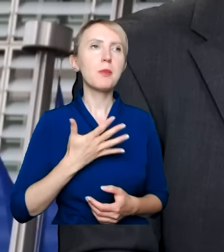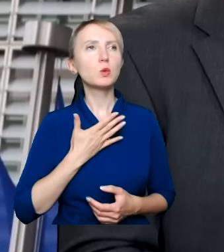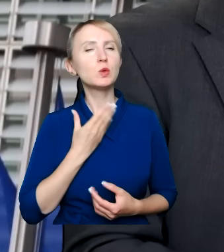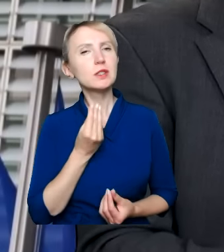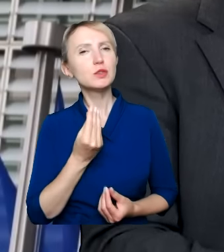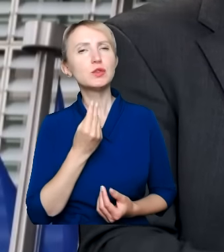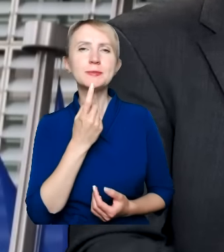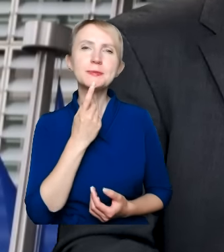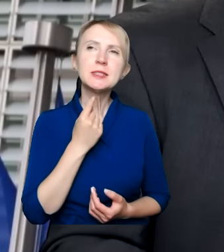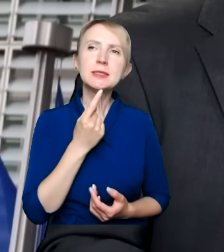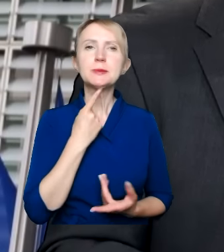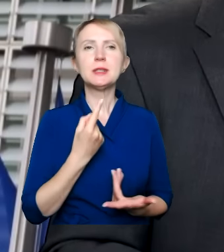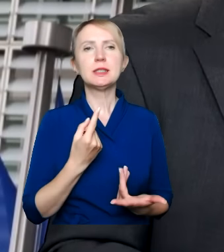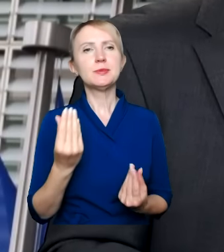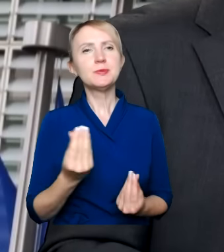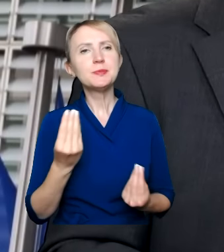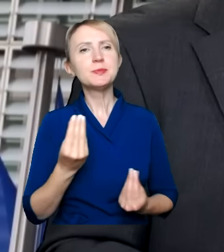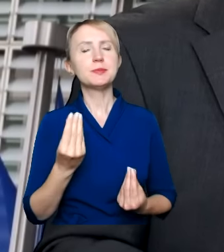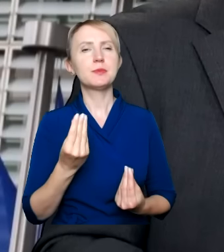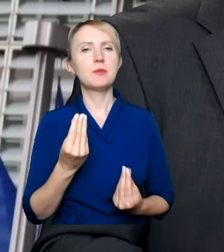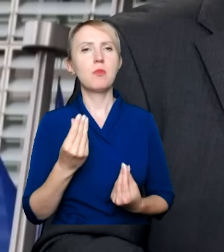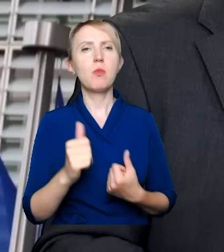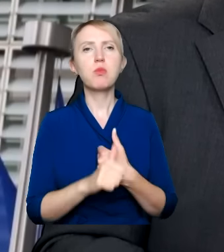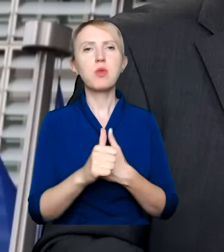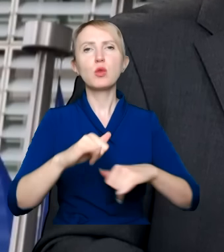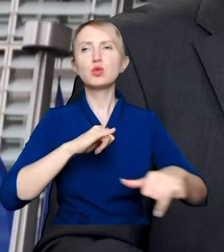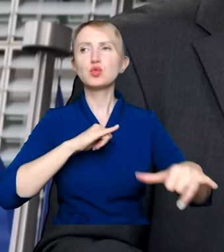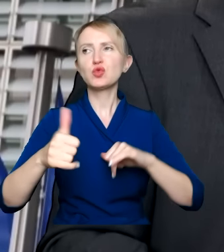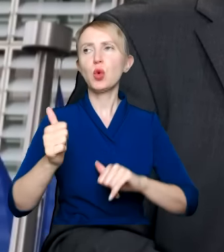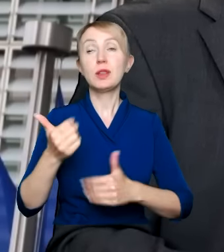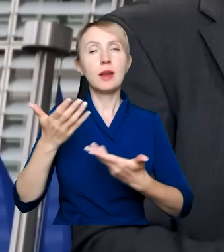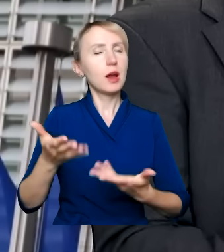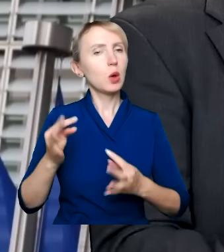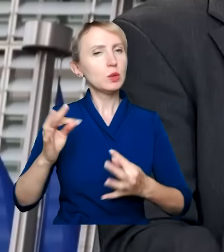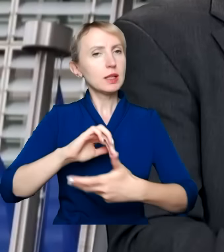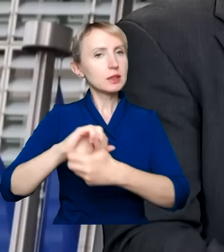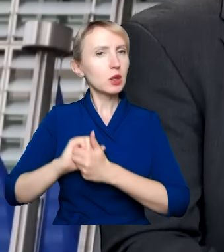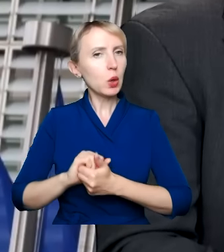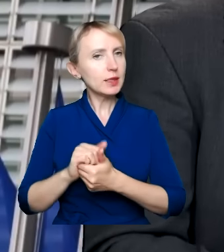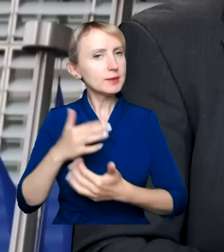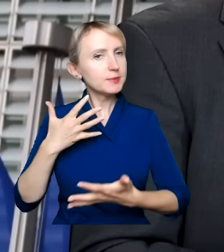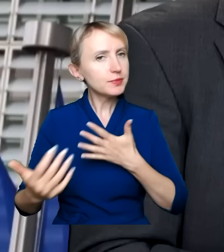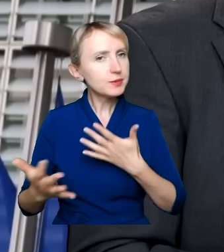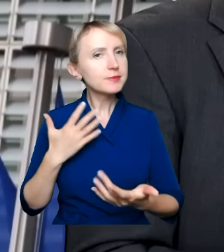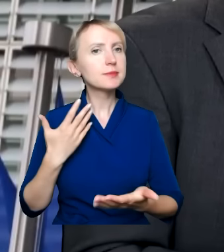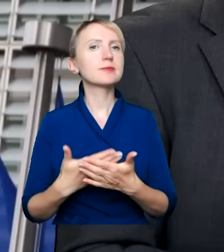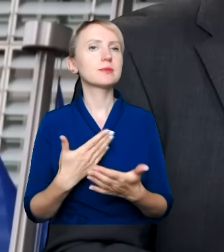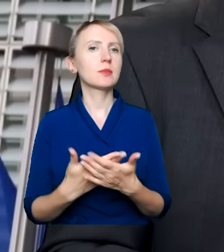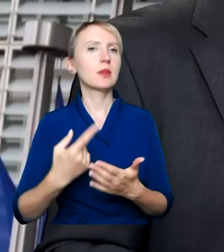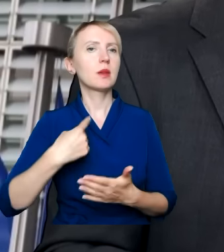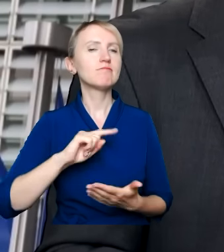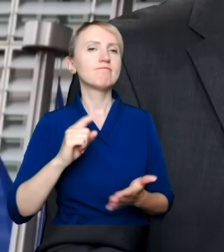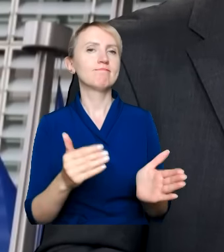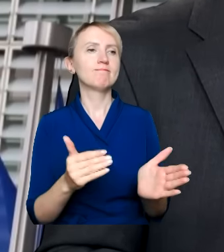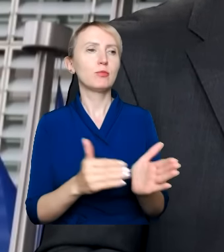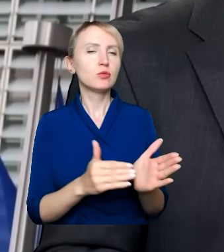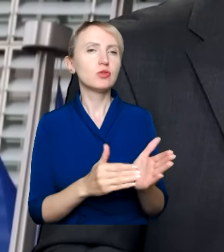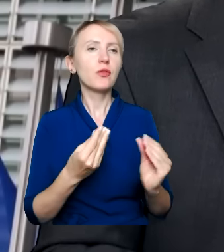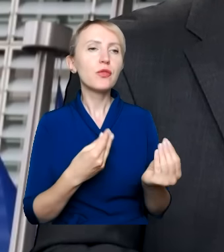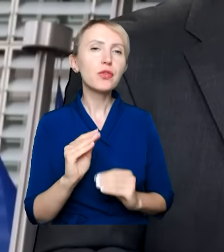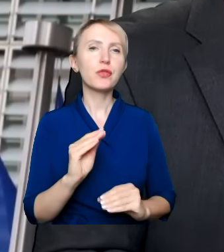no z dramatyczną jakością rządów obecnej koalicji i na tym tle oczekiwano wyższego